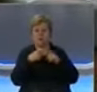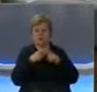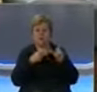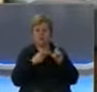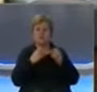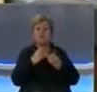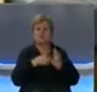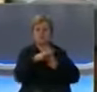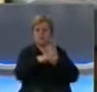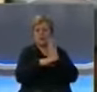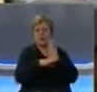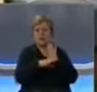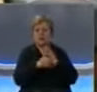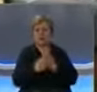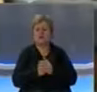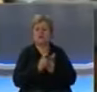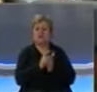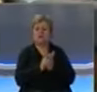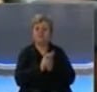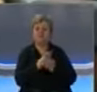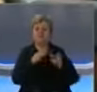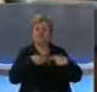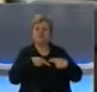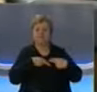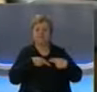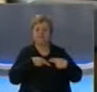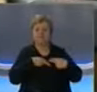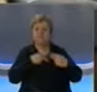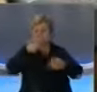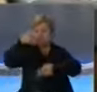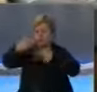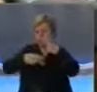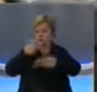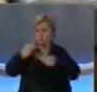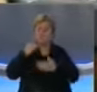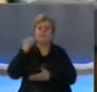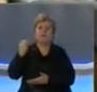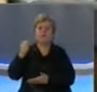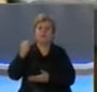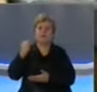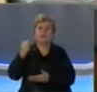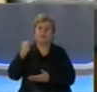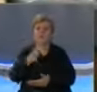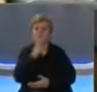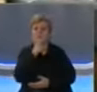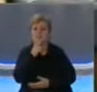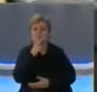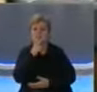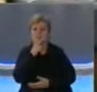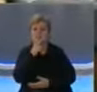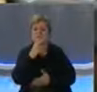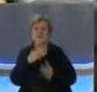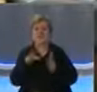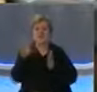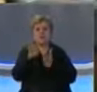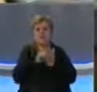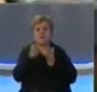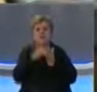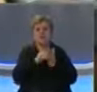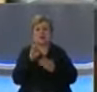ligjin e zbatushëm, në ndërko merë përgjegjësinë që gjatë rishyrtimit të bugjetit të kërkoj që të plëcohen kërkesat e